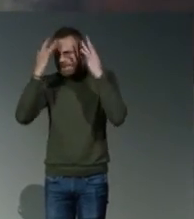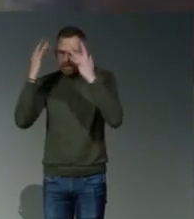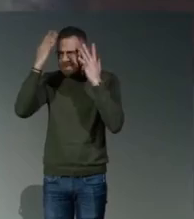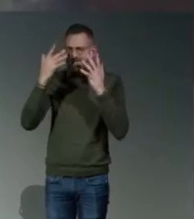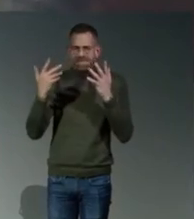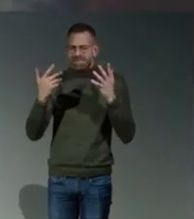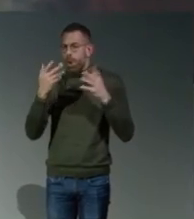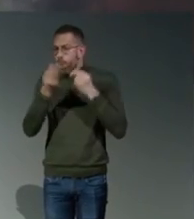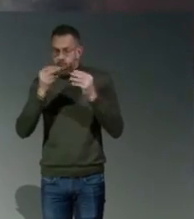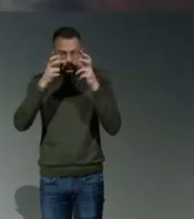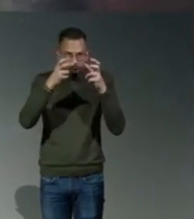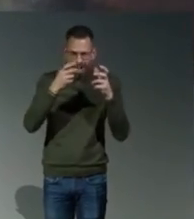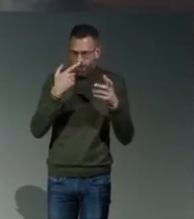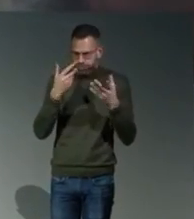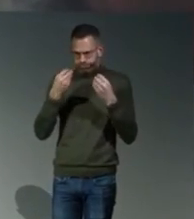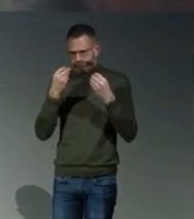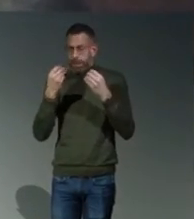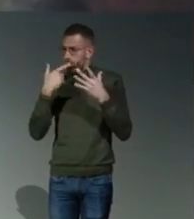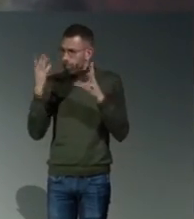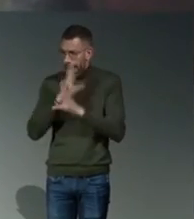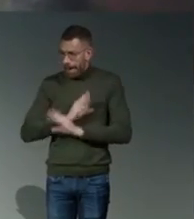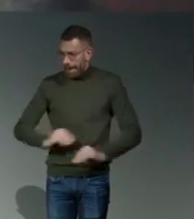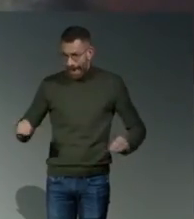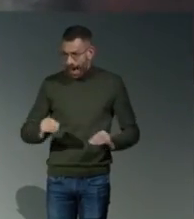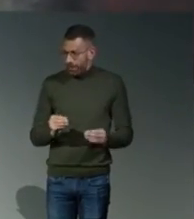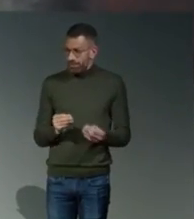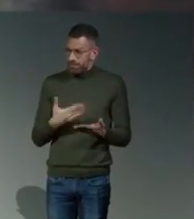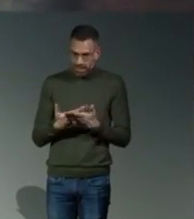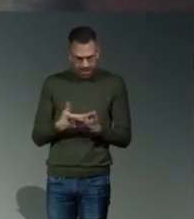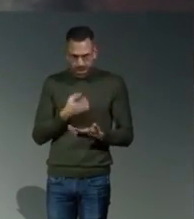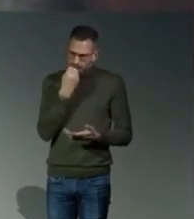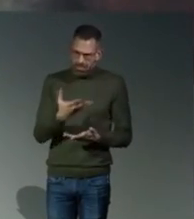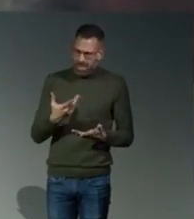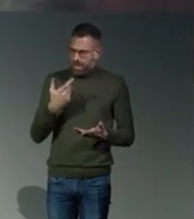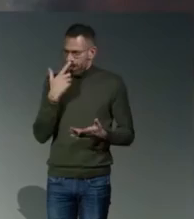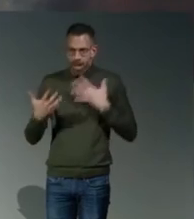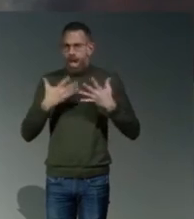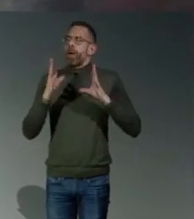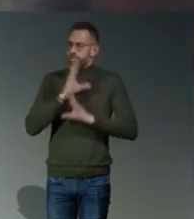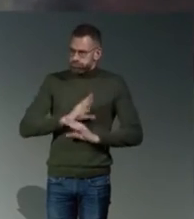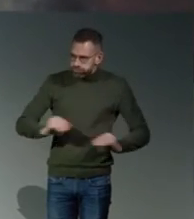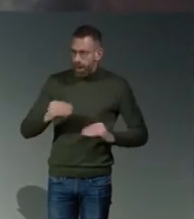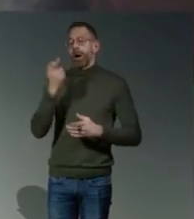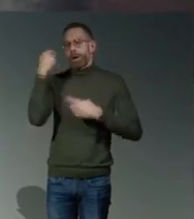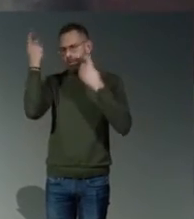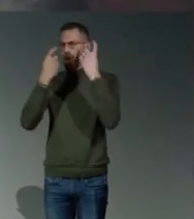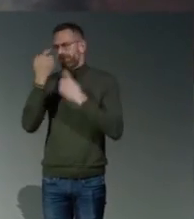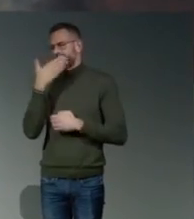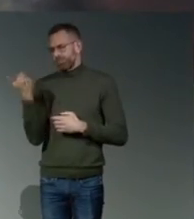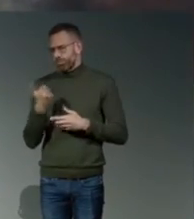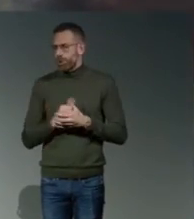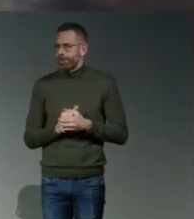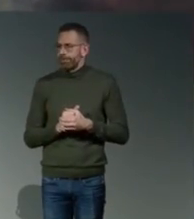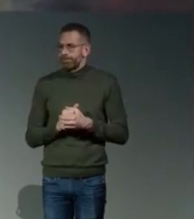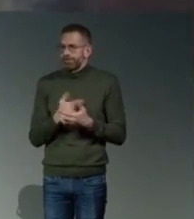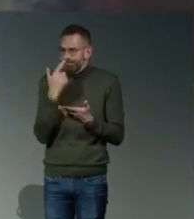la fascination que j'avais. Donc ça a tout calmé, en fait, et c'est bien de calmer le jeu, parce qu'on réfléchit mieux, en fait. Et donc, je